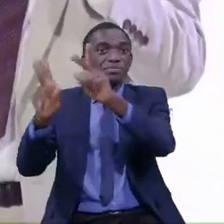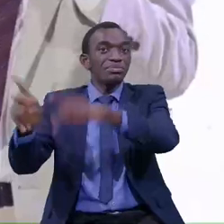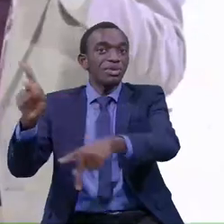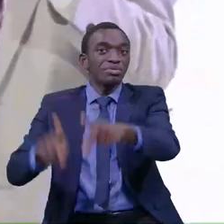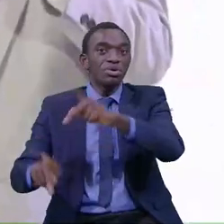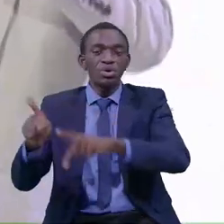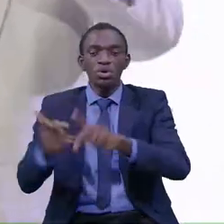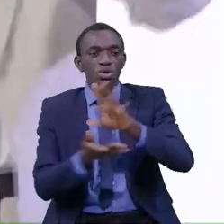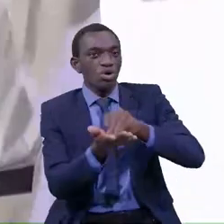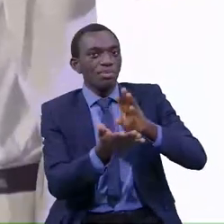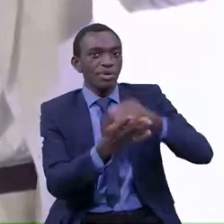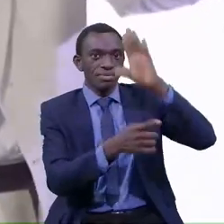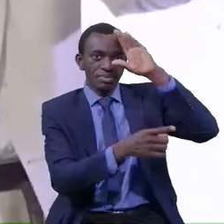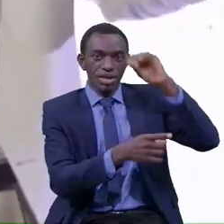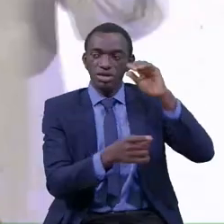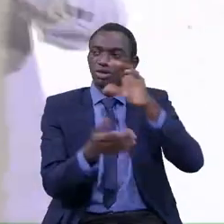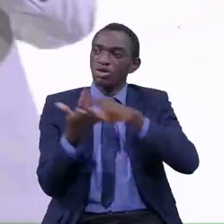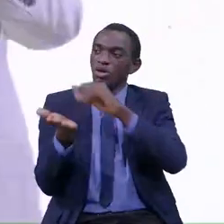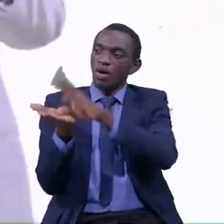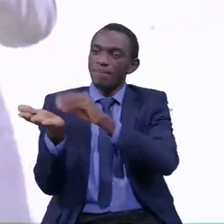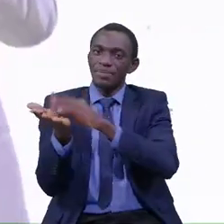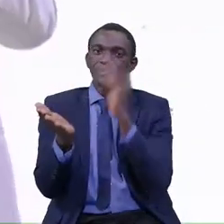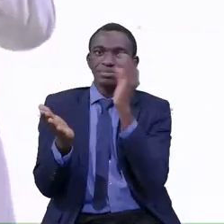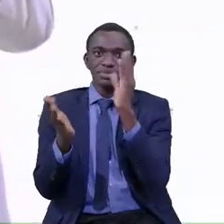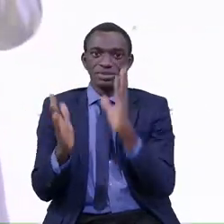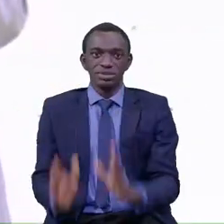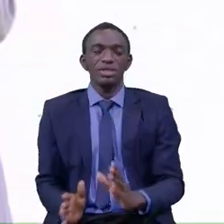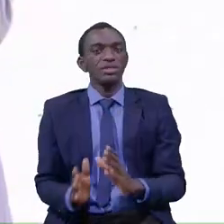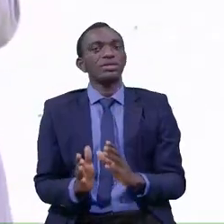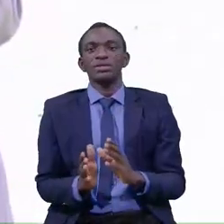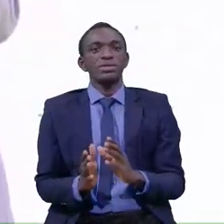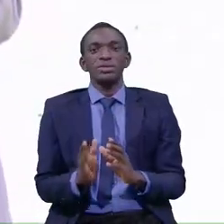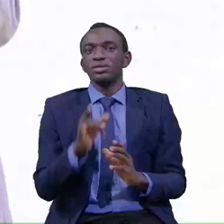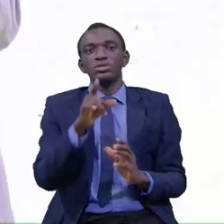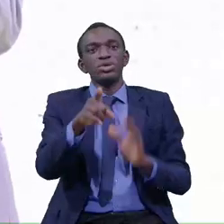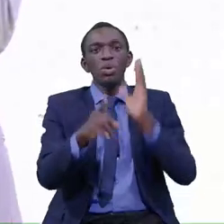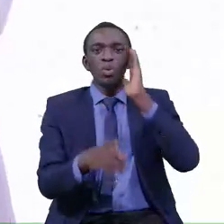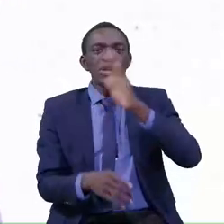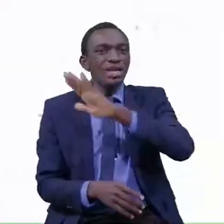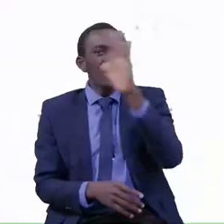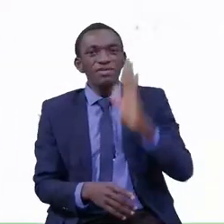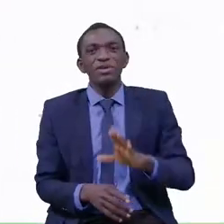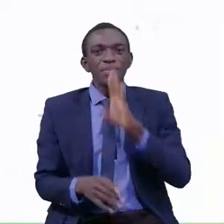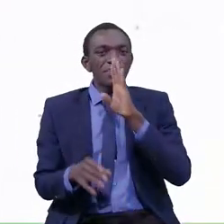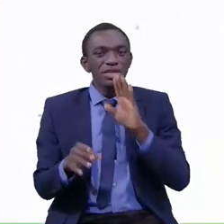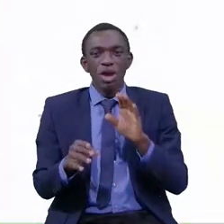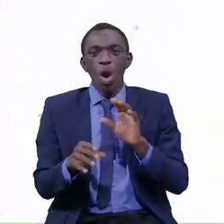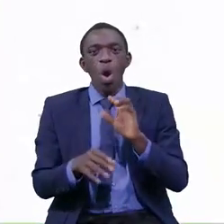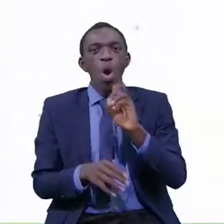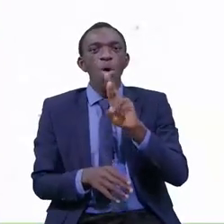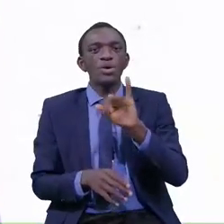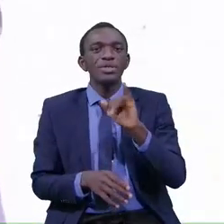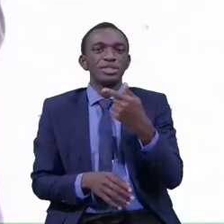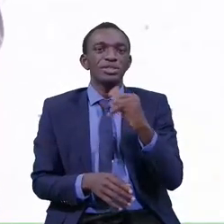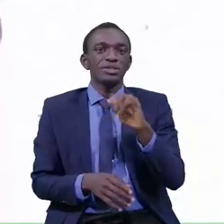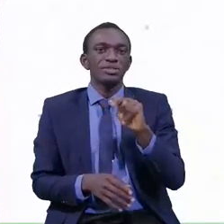homme, copier un prédicateur, copier quelqu'un, tu ne seras jamais l'original